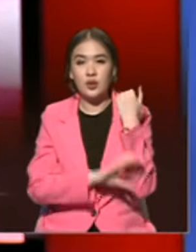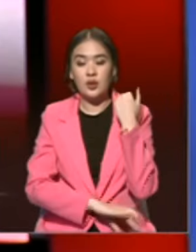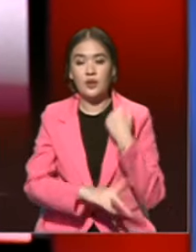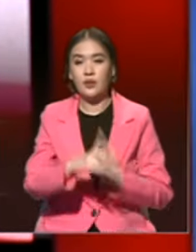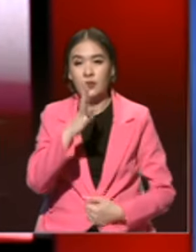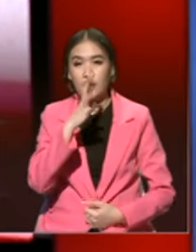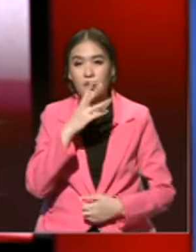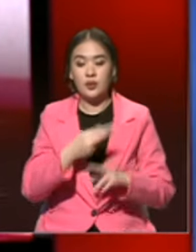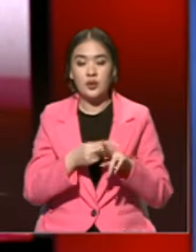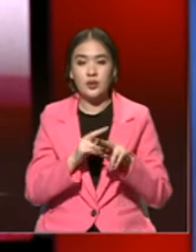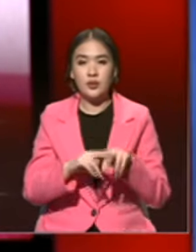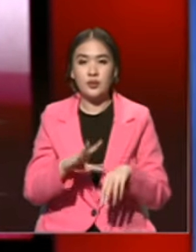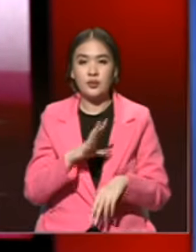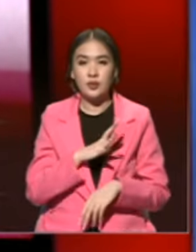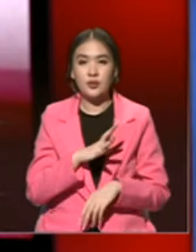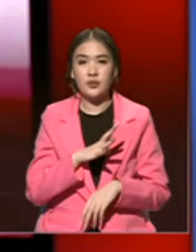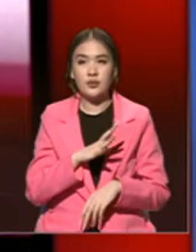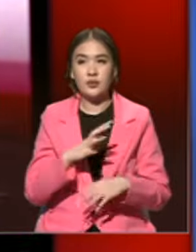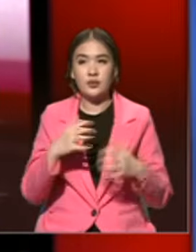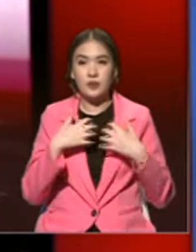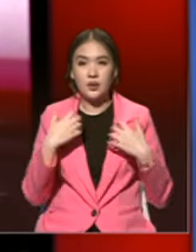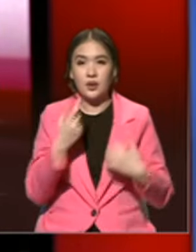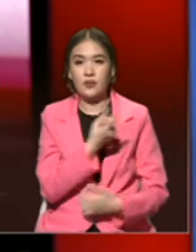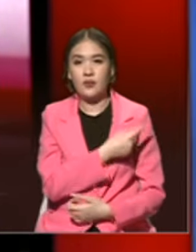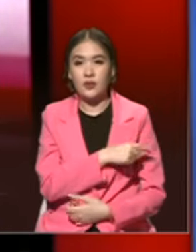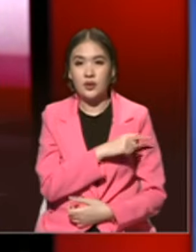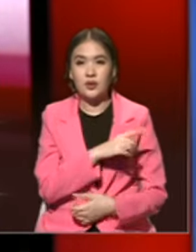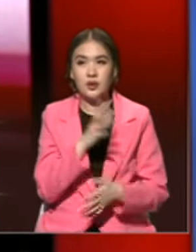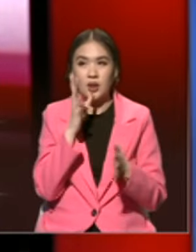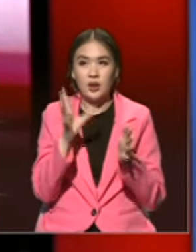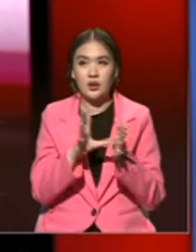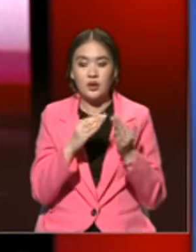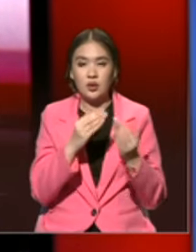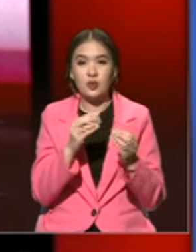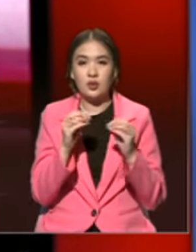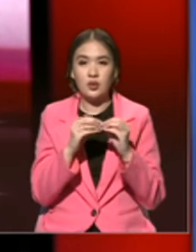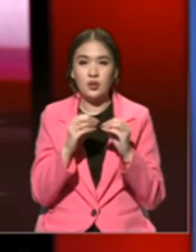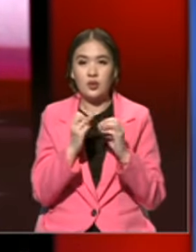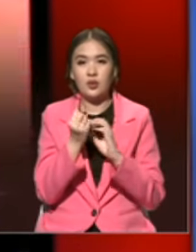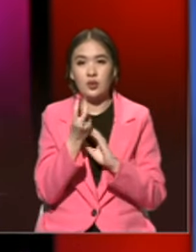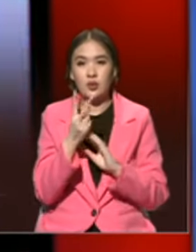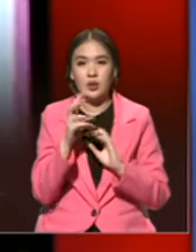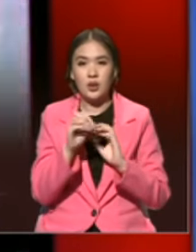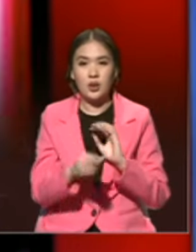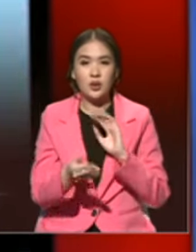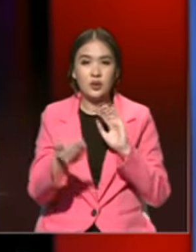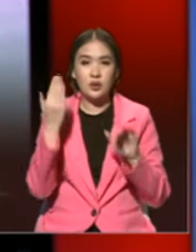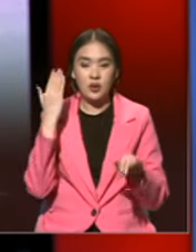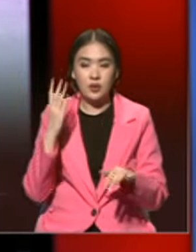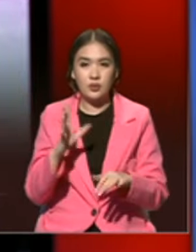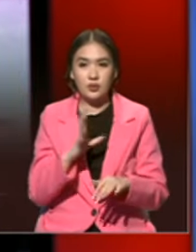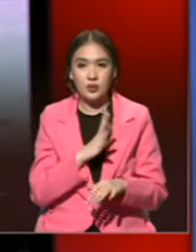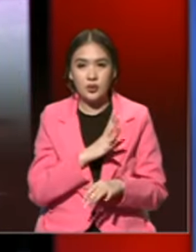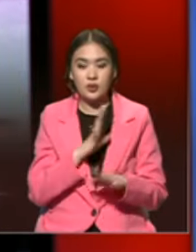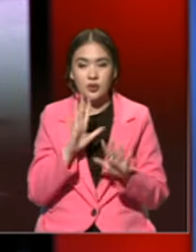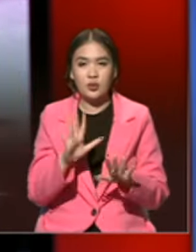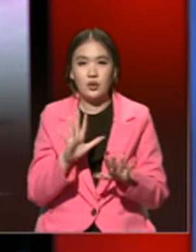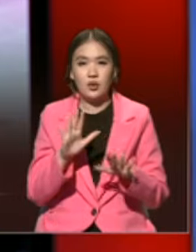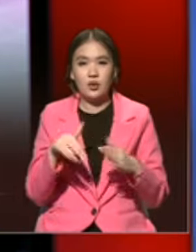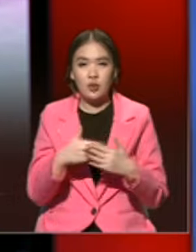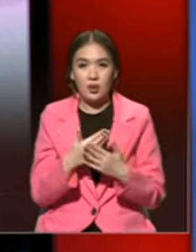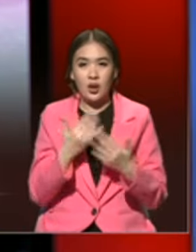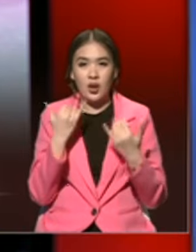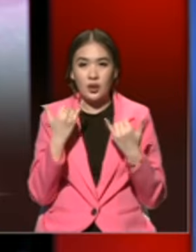мына ветеринарлардың материалдық техникалық базасы дейміз ғой, осыдан 10 жыл, 12 жыл бұрын жаңартылған екен. Енді қазір